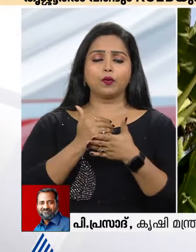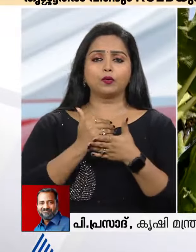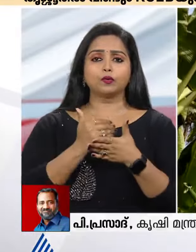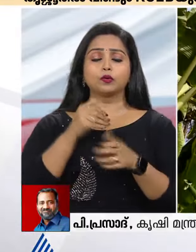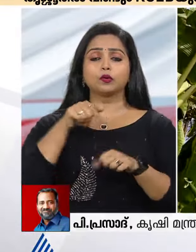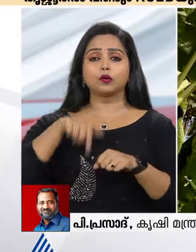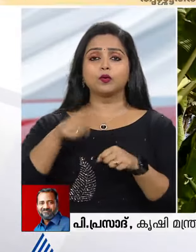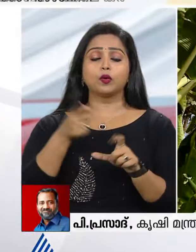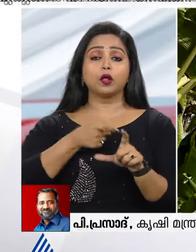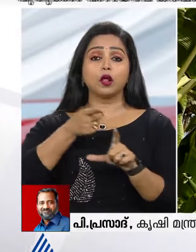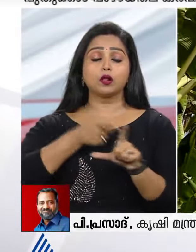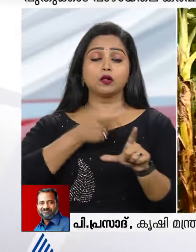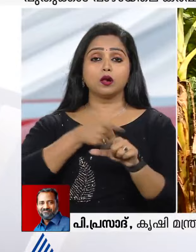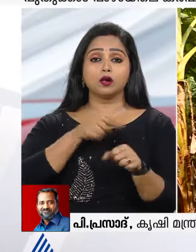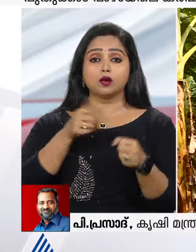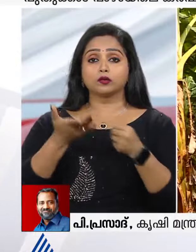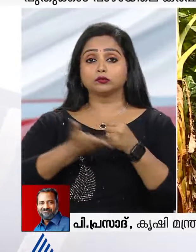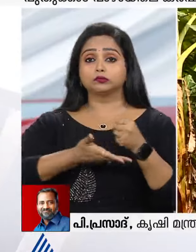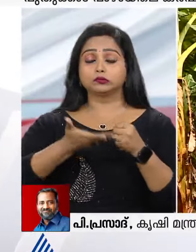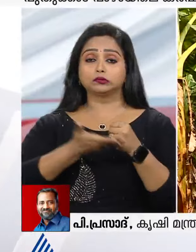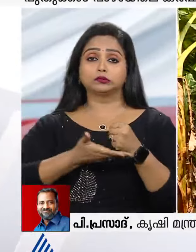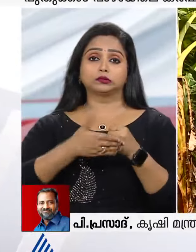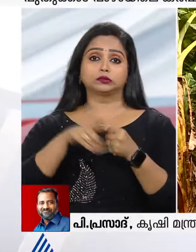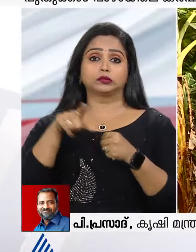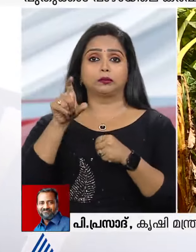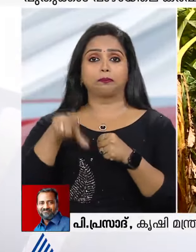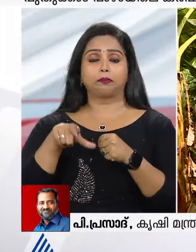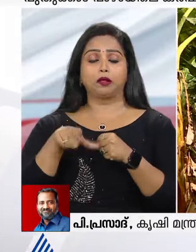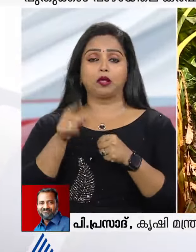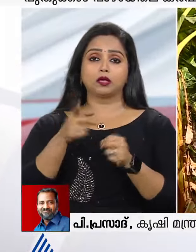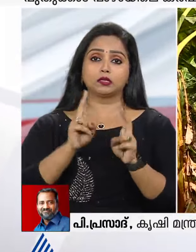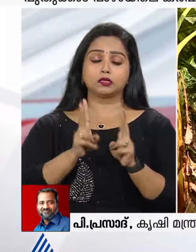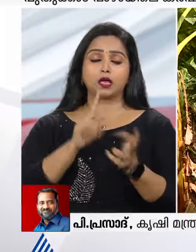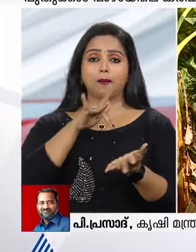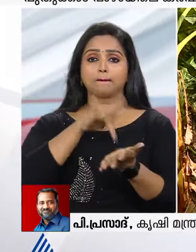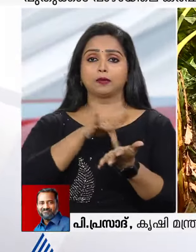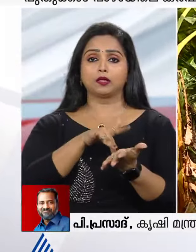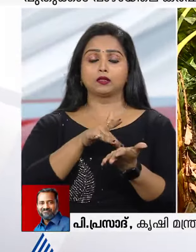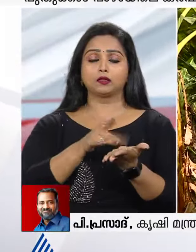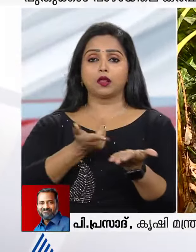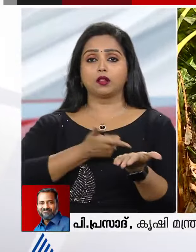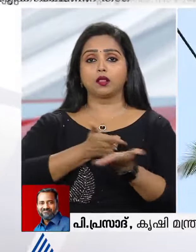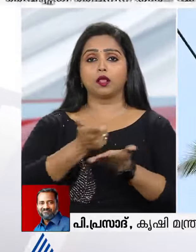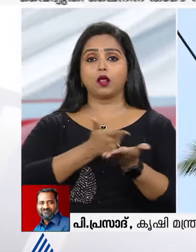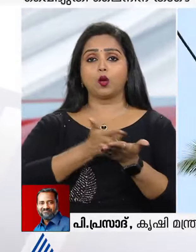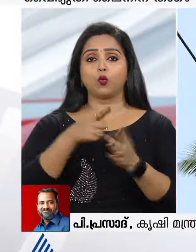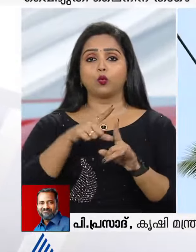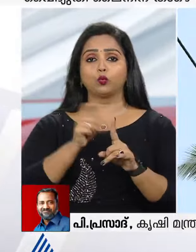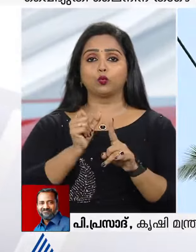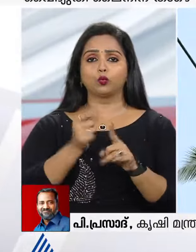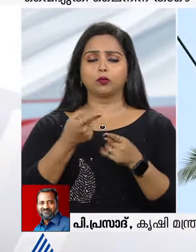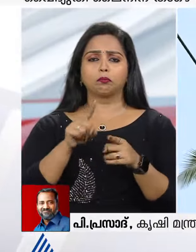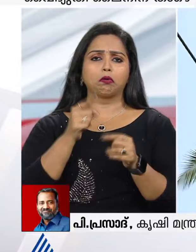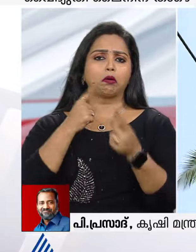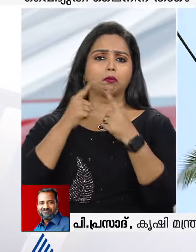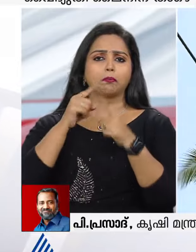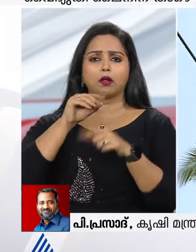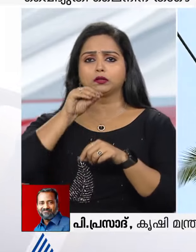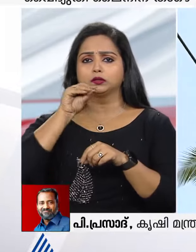ഇല്ലാത്ത തരത്തിൽ ഇപ്പൊ അങ്ങനെ പ്രശ്നം ഉണ്ടാവുന്നതും ആ കർഷകനെ അറിയിച്ച് ആ കാര്യങ്ങൾ നടപടിയെടുക്കുക അതൊന്നും ചെയ്യാതെ